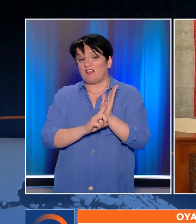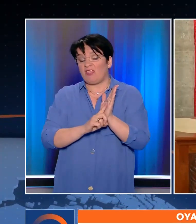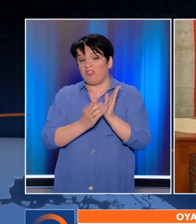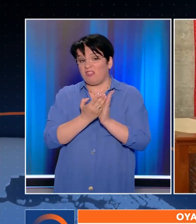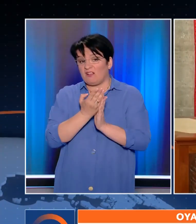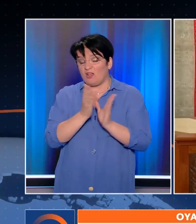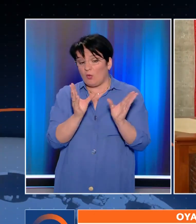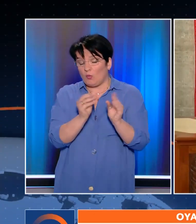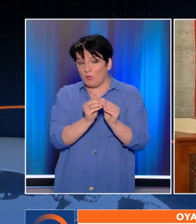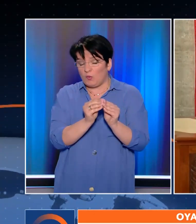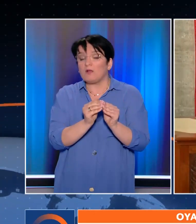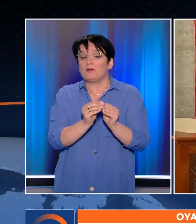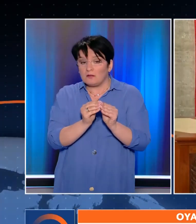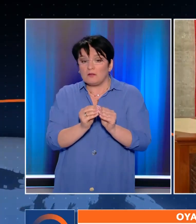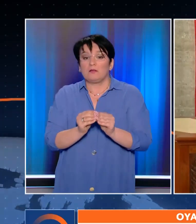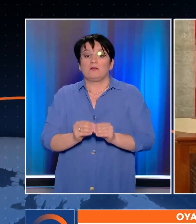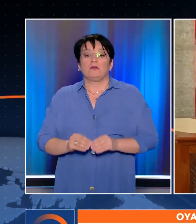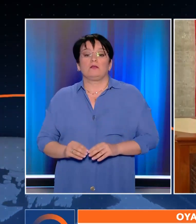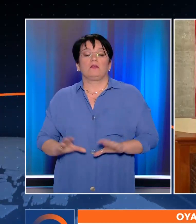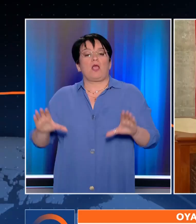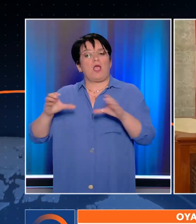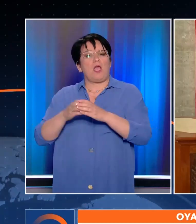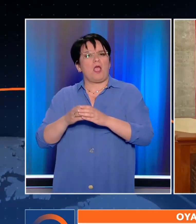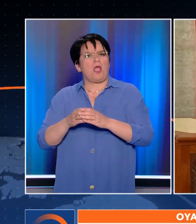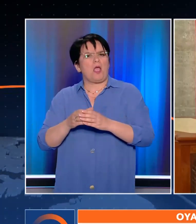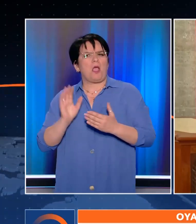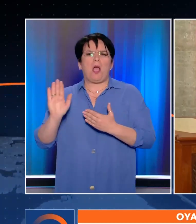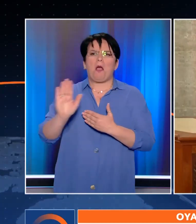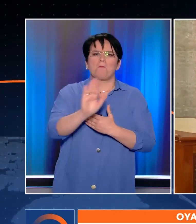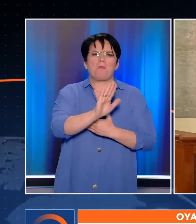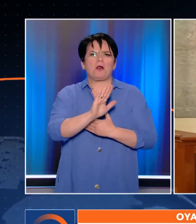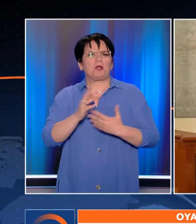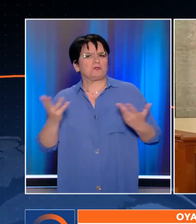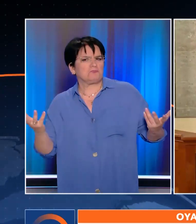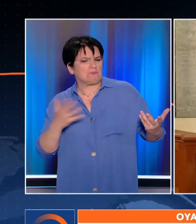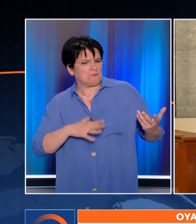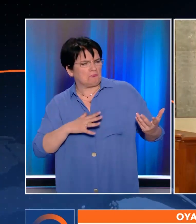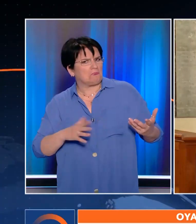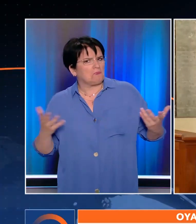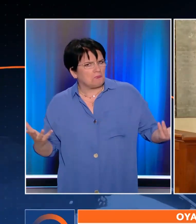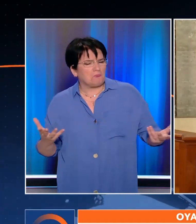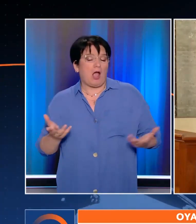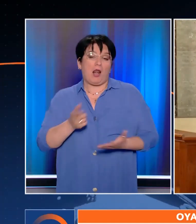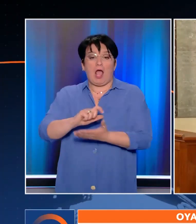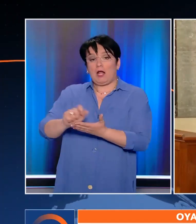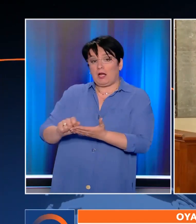και οι αρχές καλής γειτνιάσεως που δεν είναι βέβαια